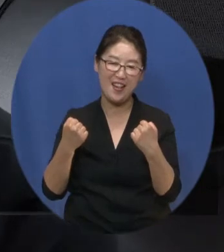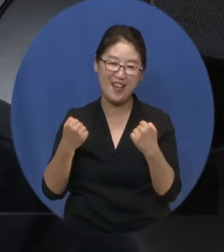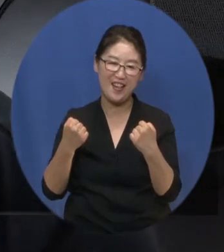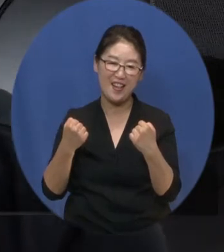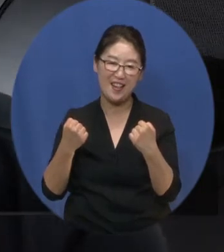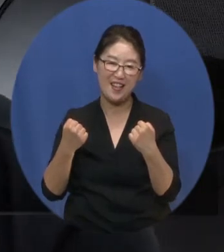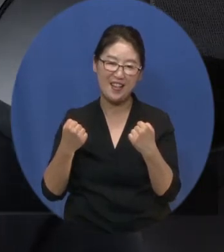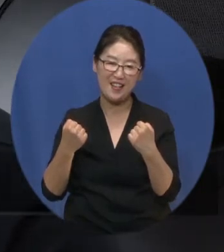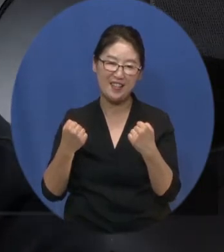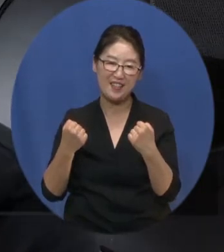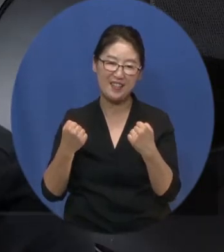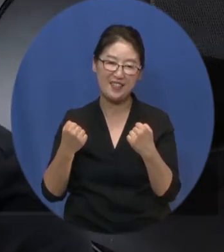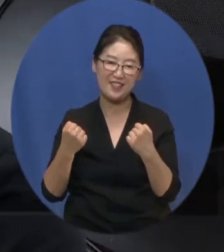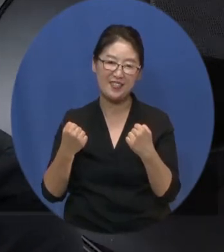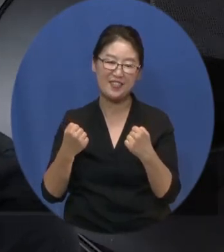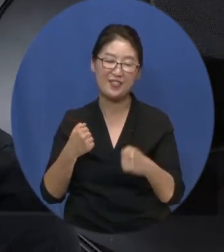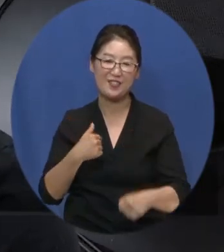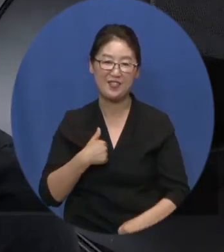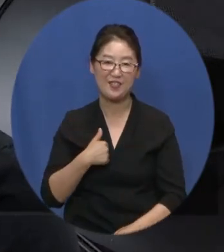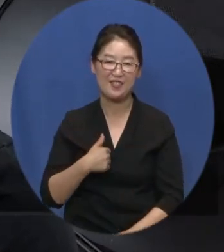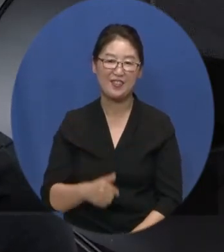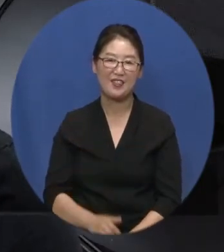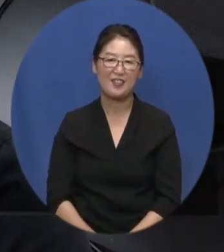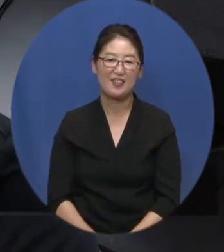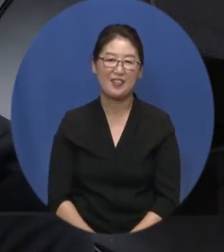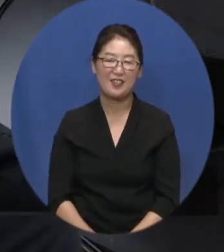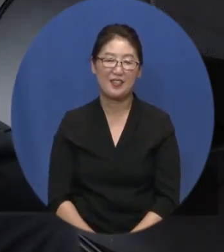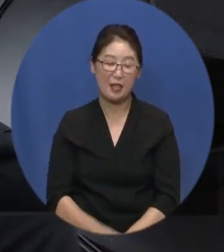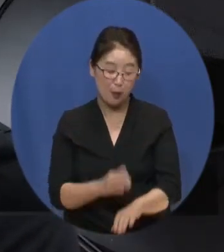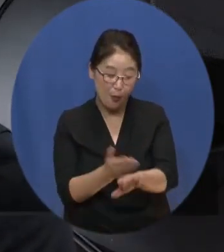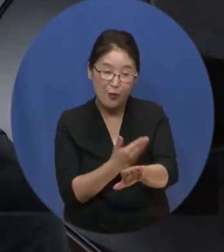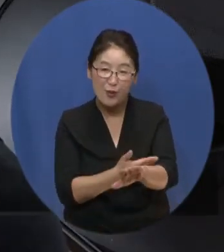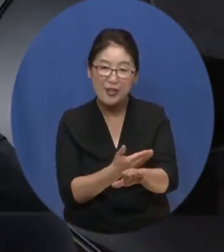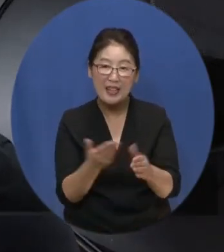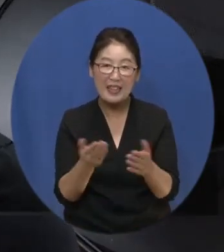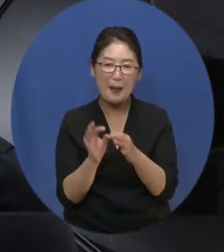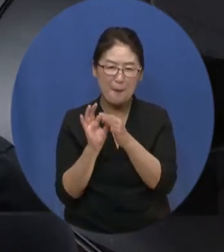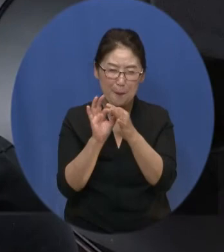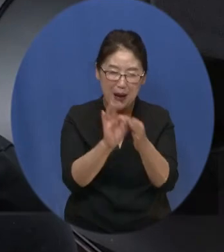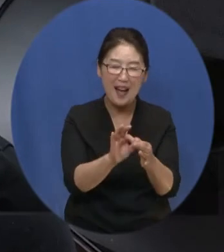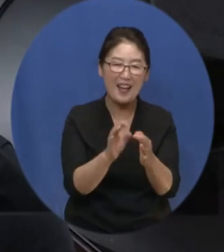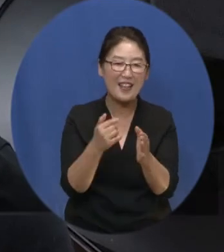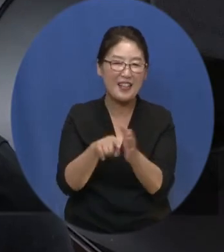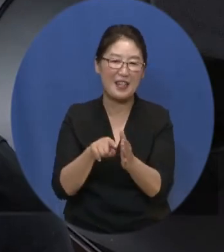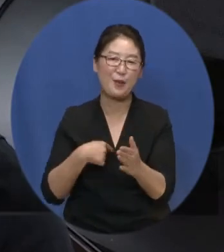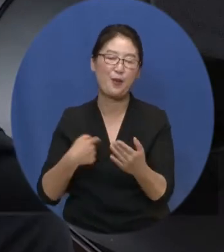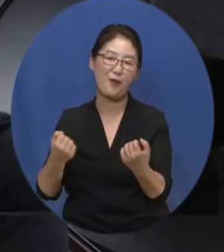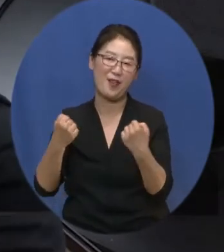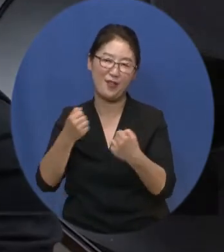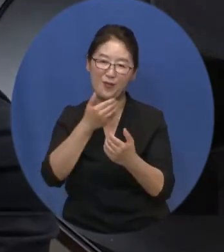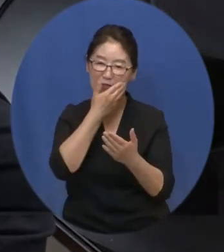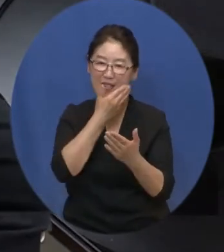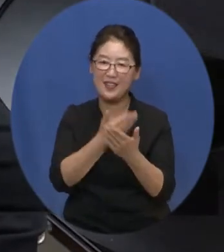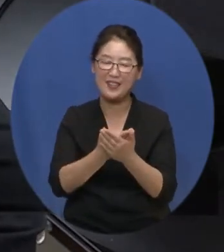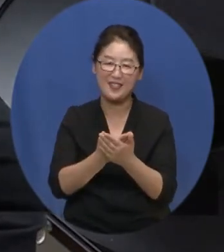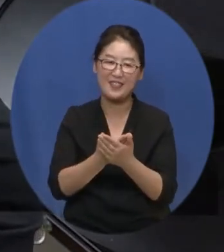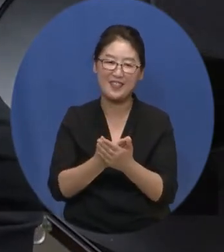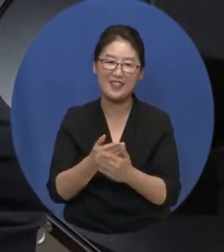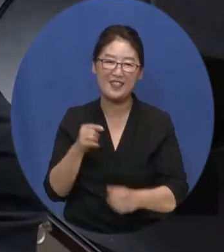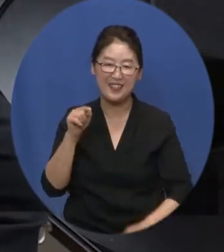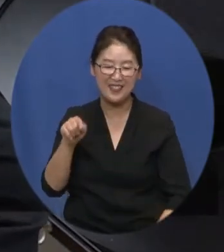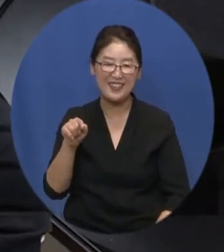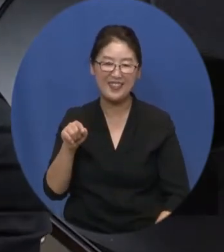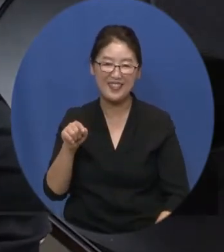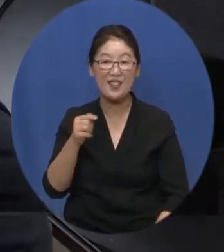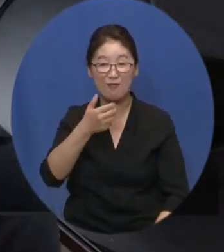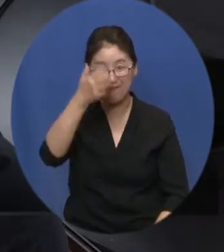물론 저도 이걸 계속하고 싶으면 저도 건강해야 되니까 예 그게 마지막